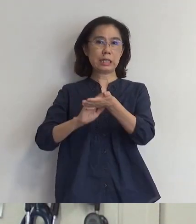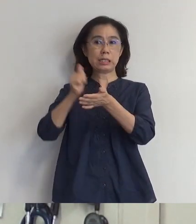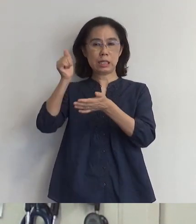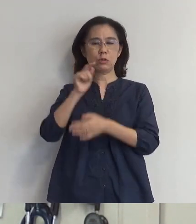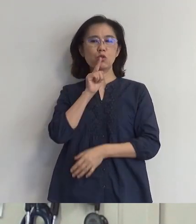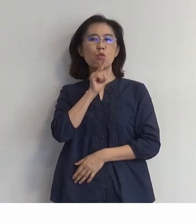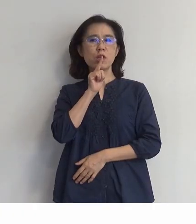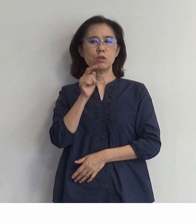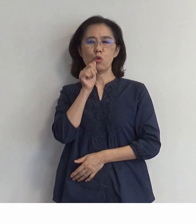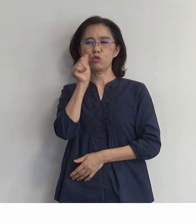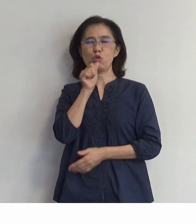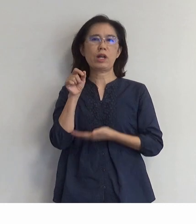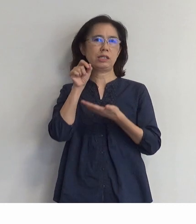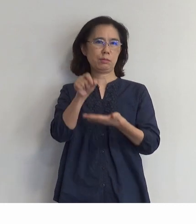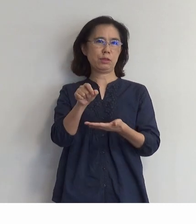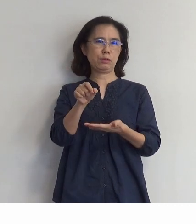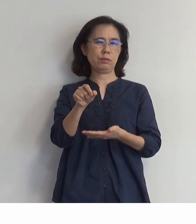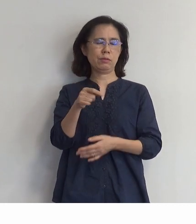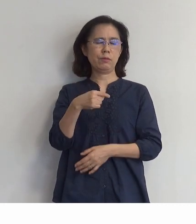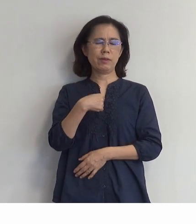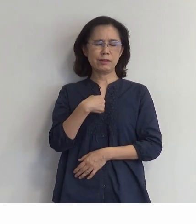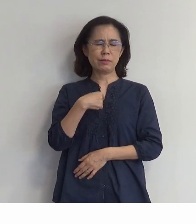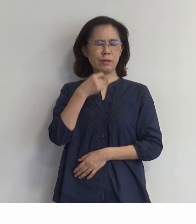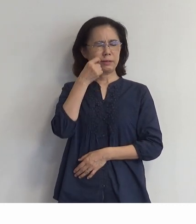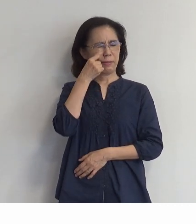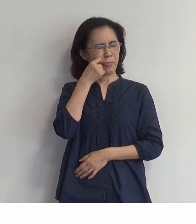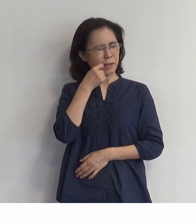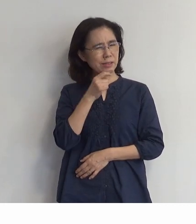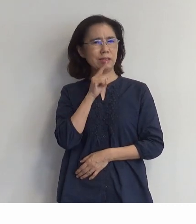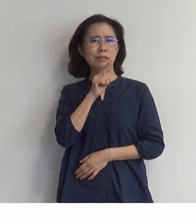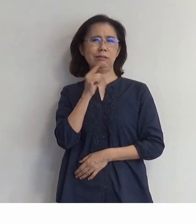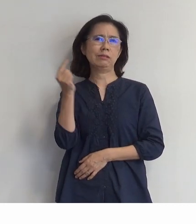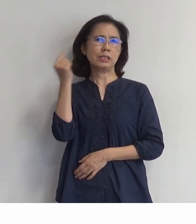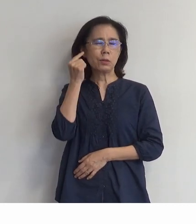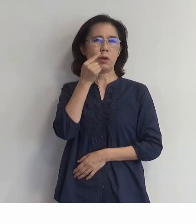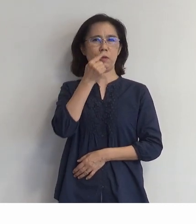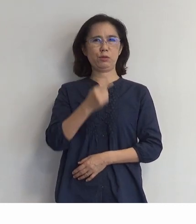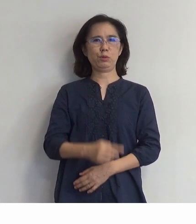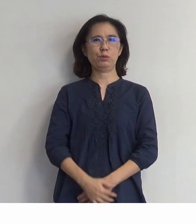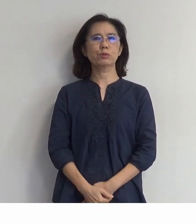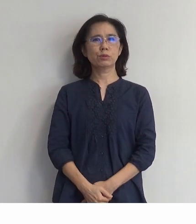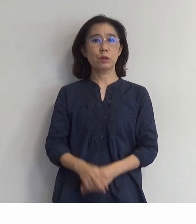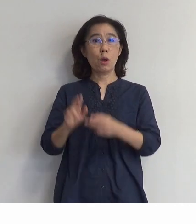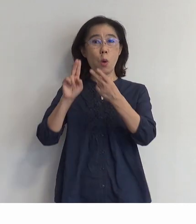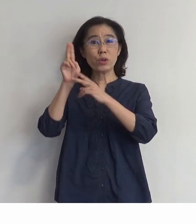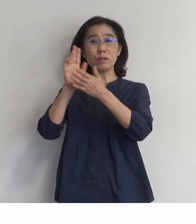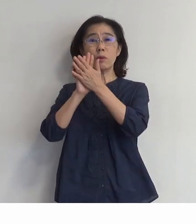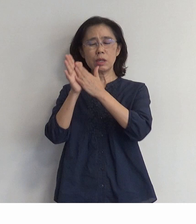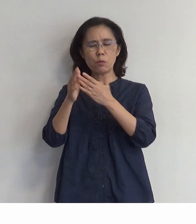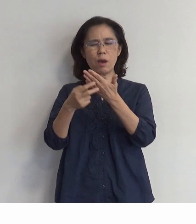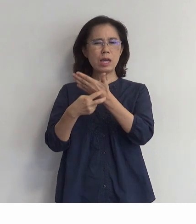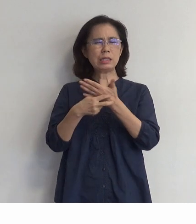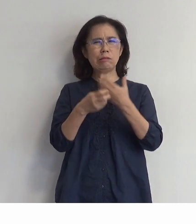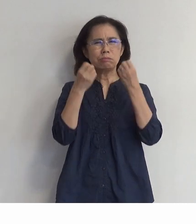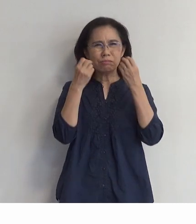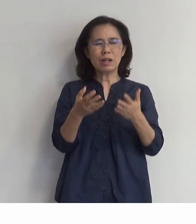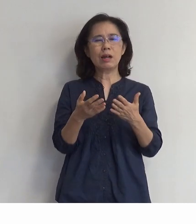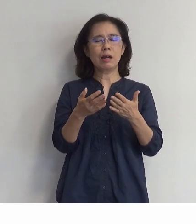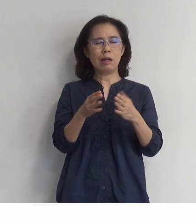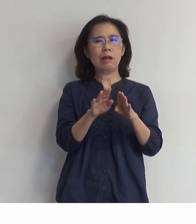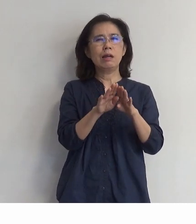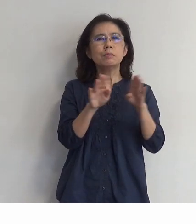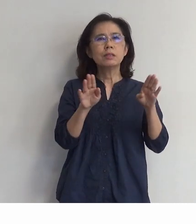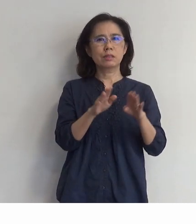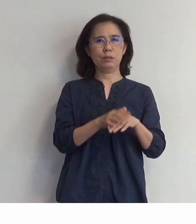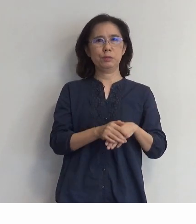介します。私には悲痛な叫びに聞こえます。沖縄県は医療崩壊に足を踏み入れ